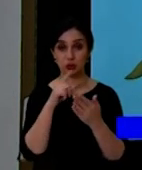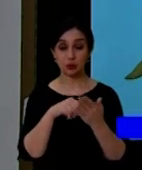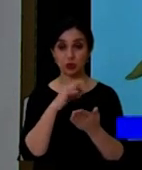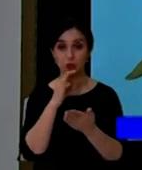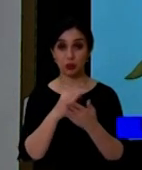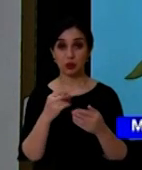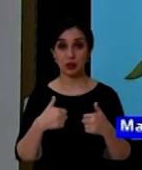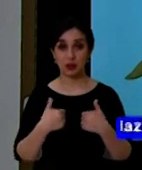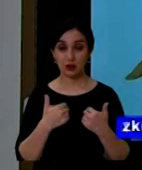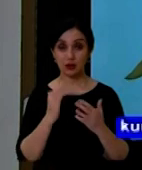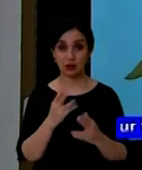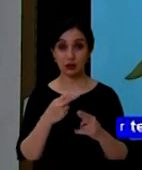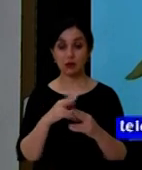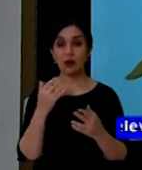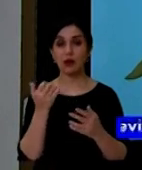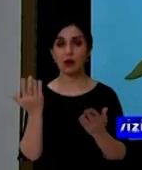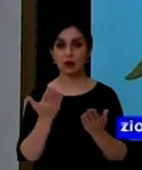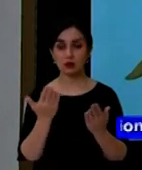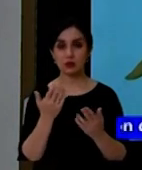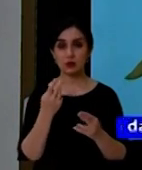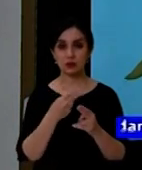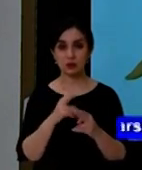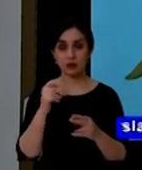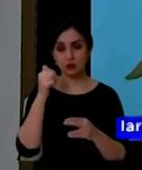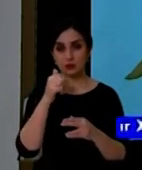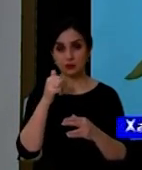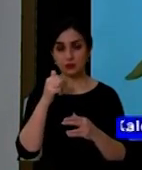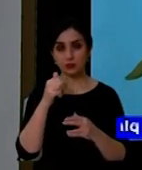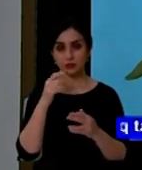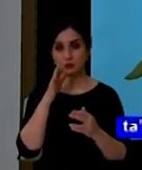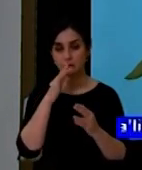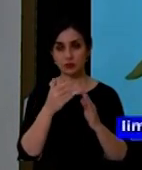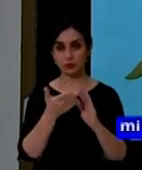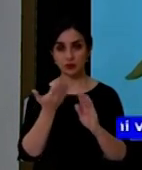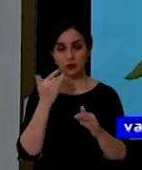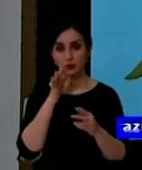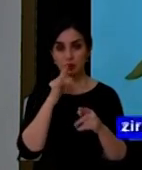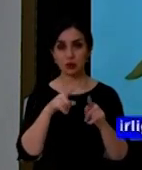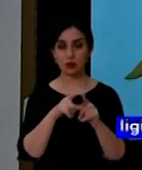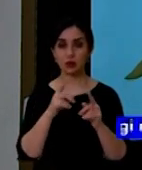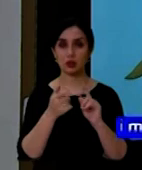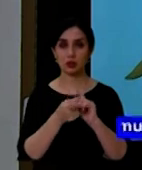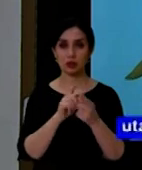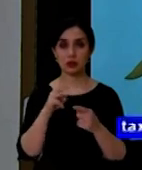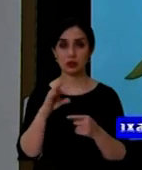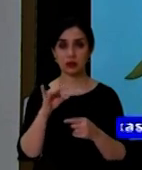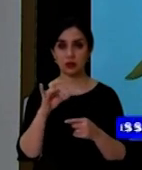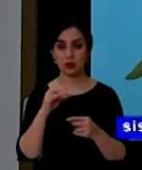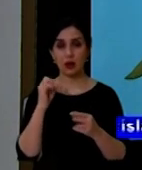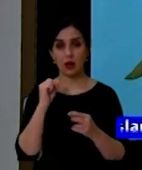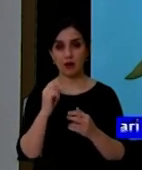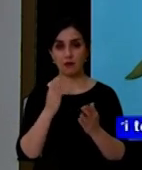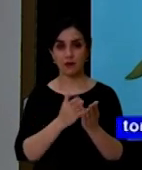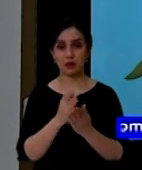savall. Qaysi davrda trilobitlər king tarqalgan və rvajlangan. A